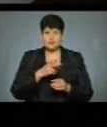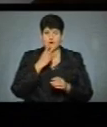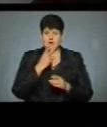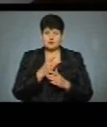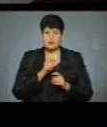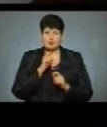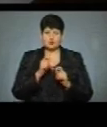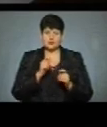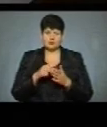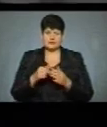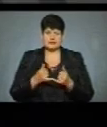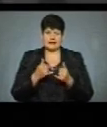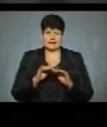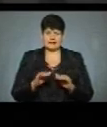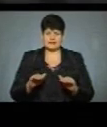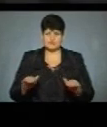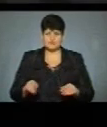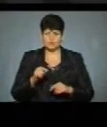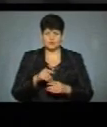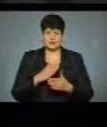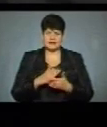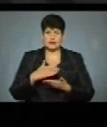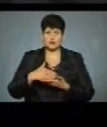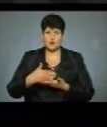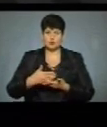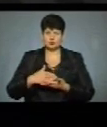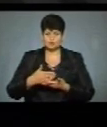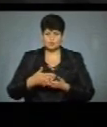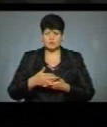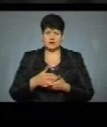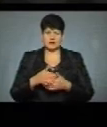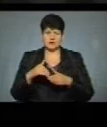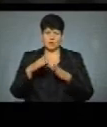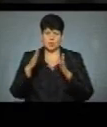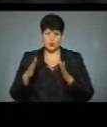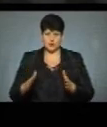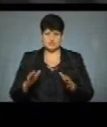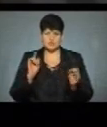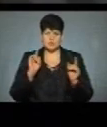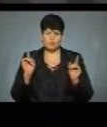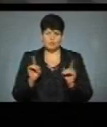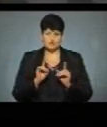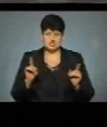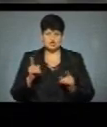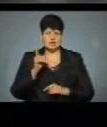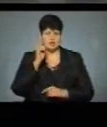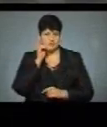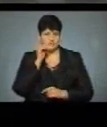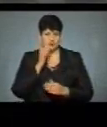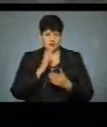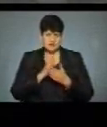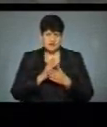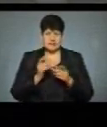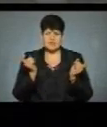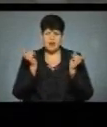які закупили для дітей. Тут є ноутбуки, тут є колонки музичні, телефони мобільні,